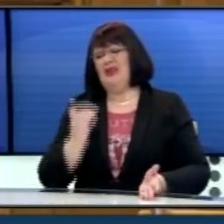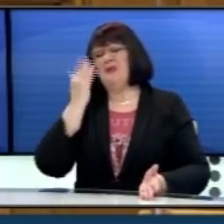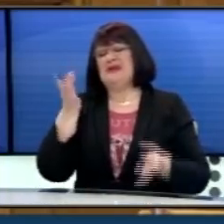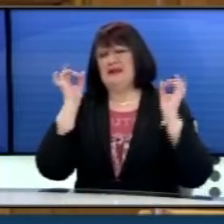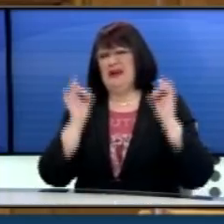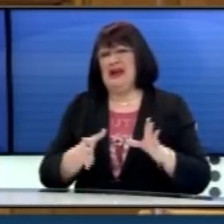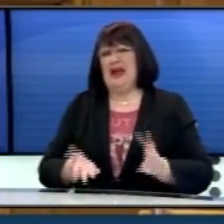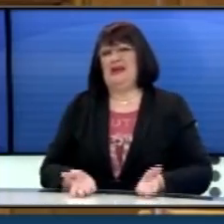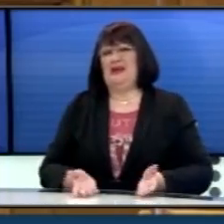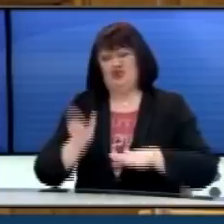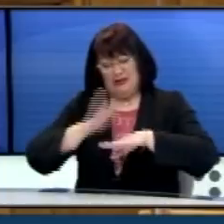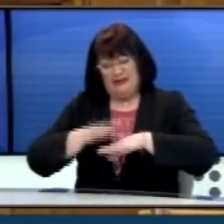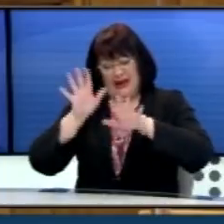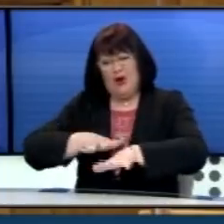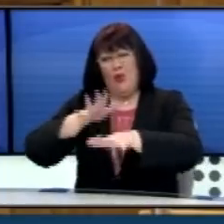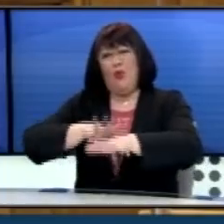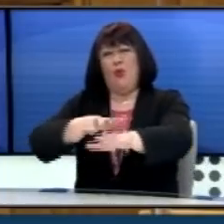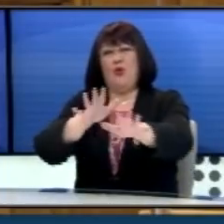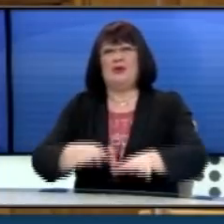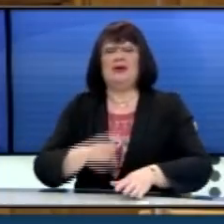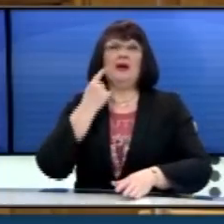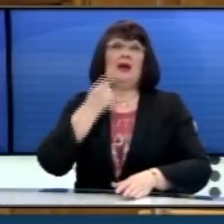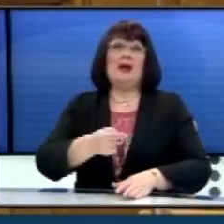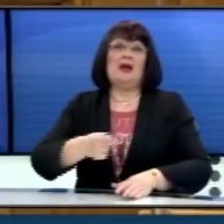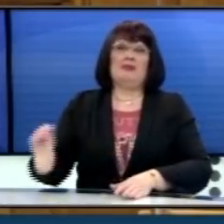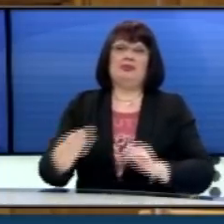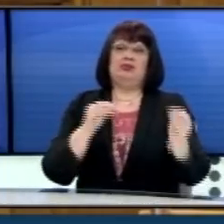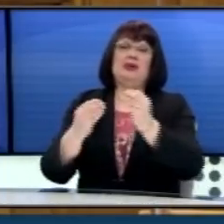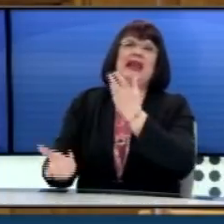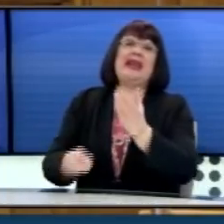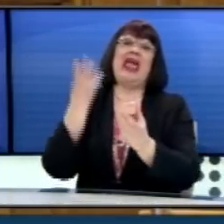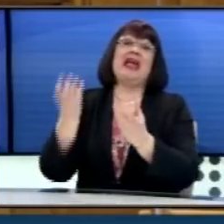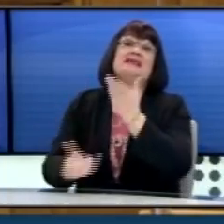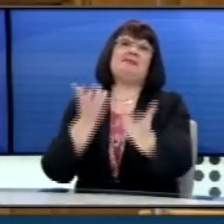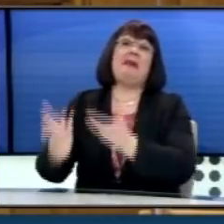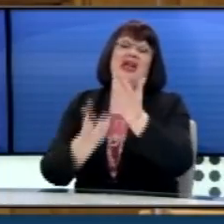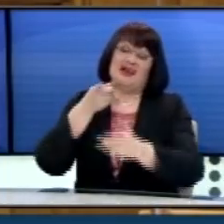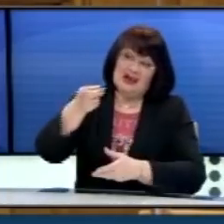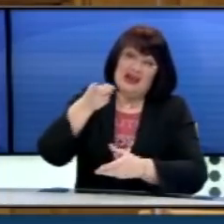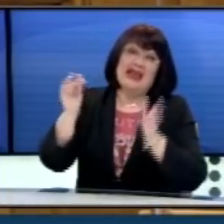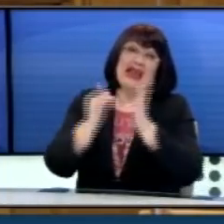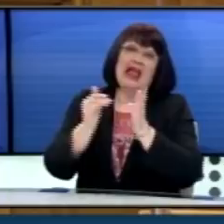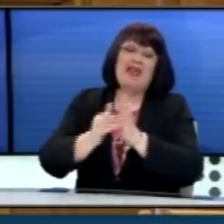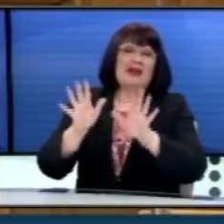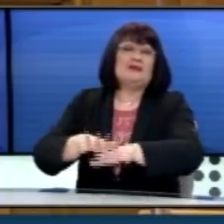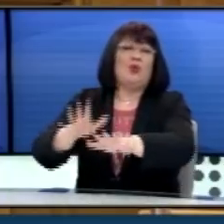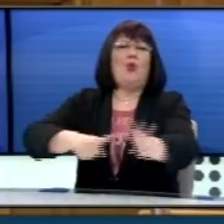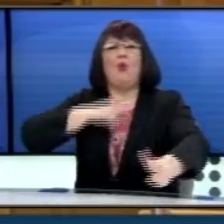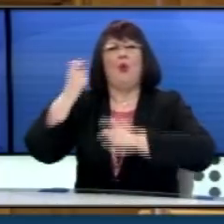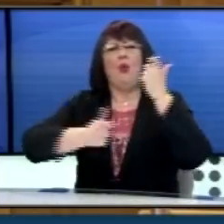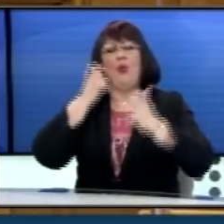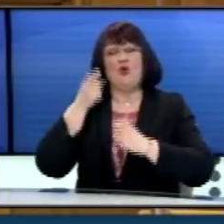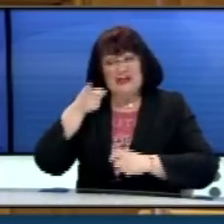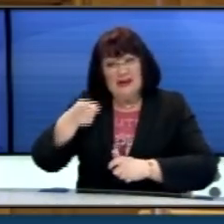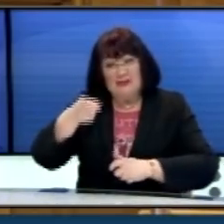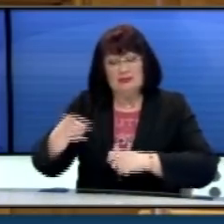δεν το πιστεύει. Ανακαλύψατε τώρα τα αυξημένα κρούσματα στη Νέα Σμύρνη για να ενοχοποιήσετε τους χιλιάδες που διαδήλωναν